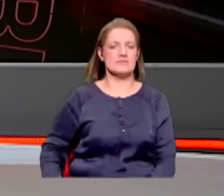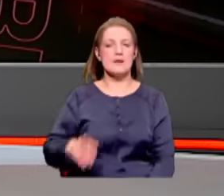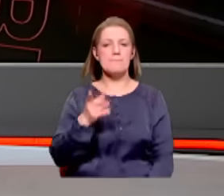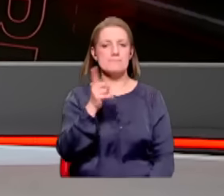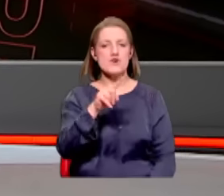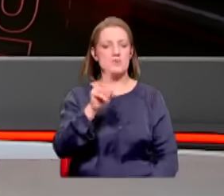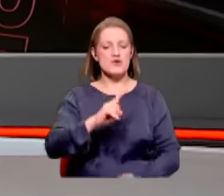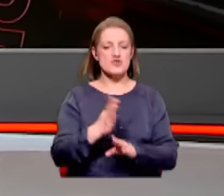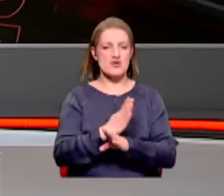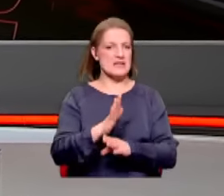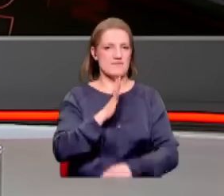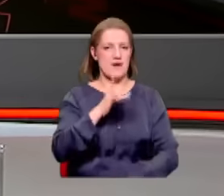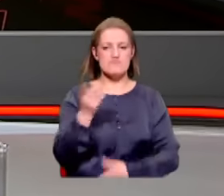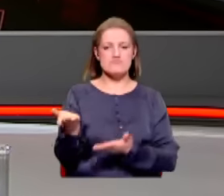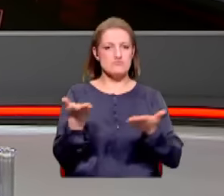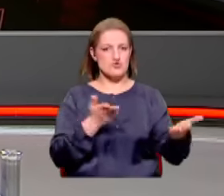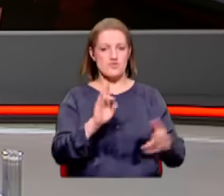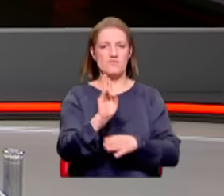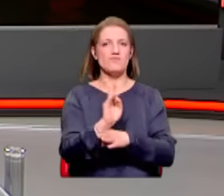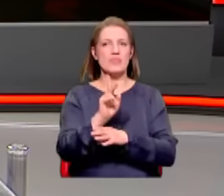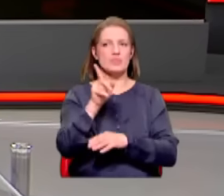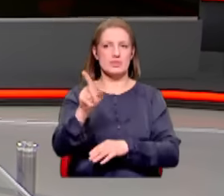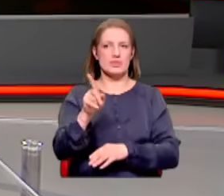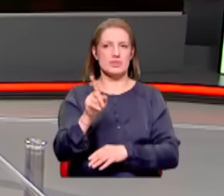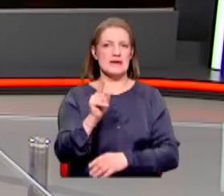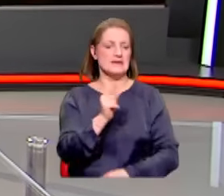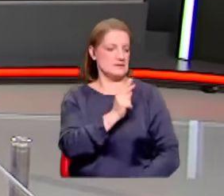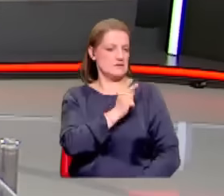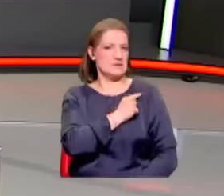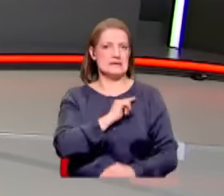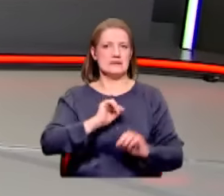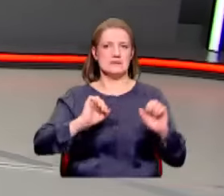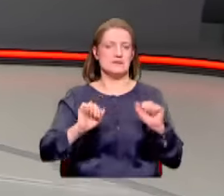de yaşanıyor işte. Buyurun, Van'da mazbata krizi.